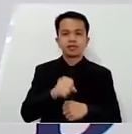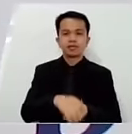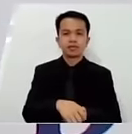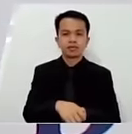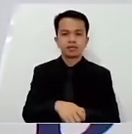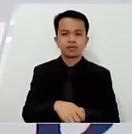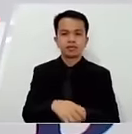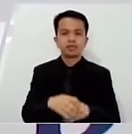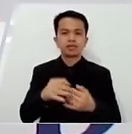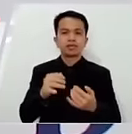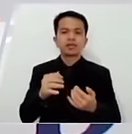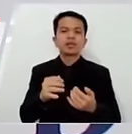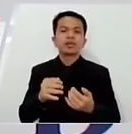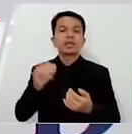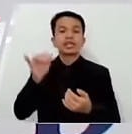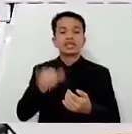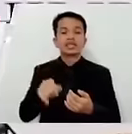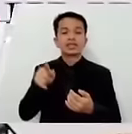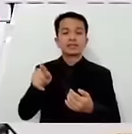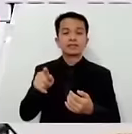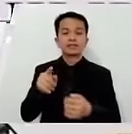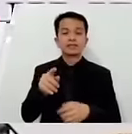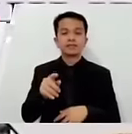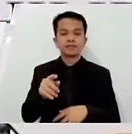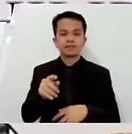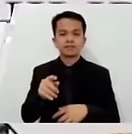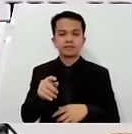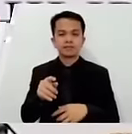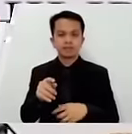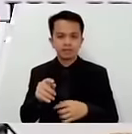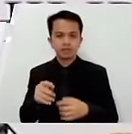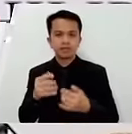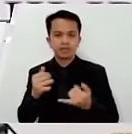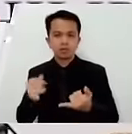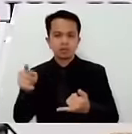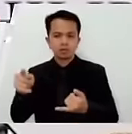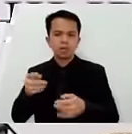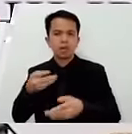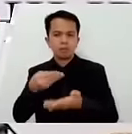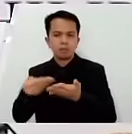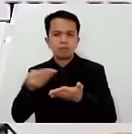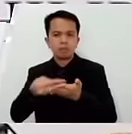Teves. Basta man. Siya bumibili ng mga barel.